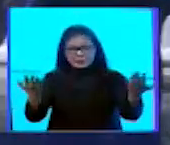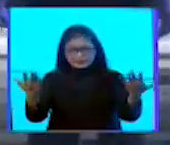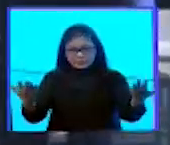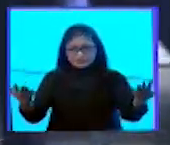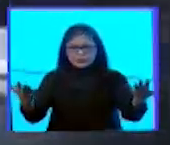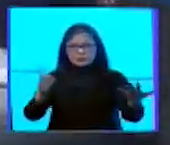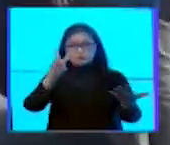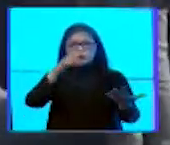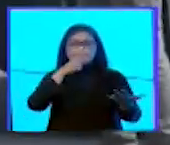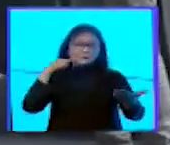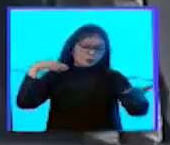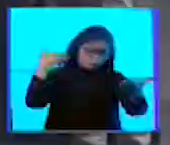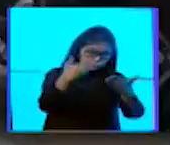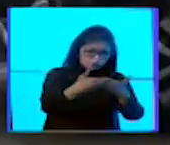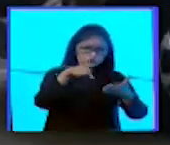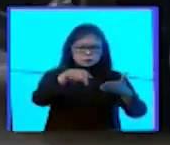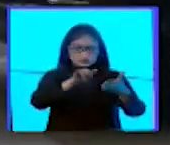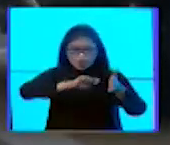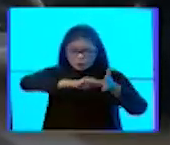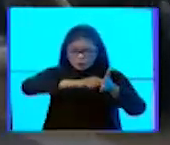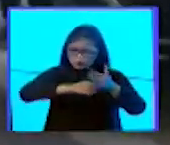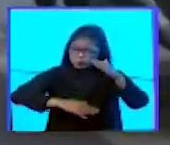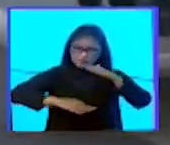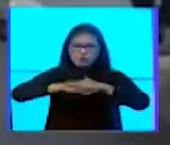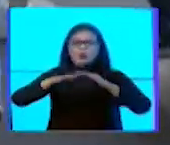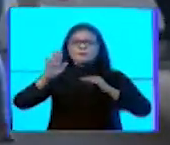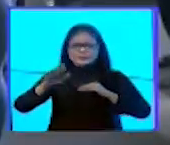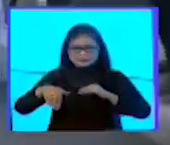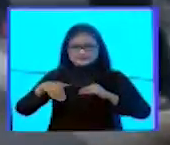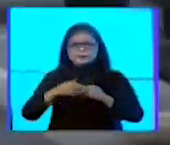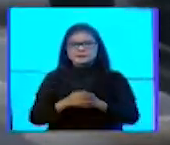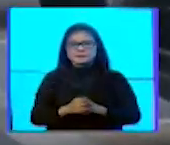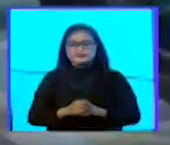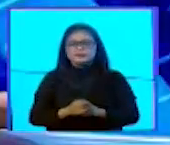tengah menerapkan lockdown total. Dari Jakarta, Tim Liputan melaporkan.